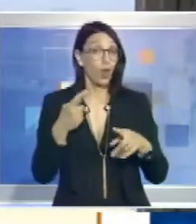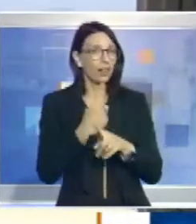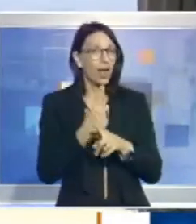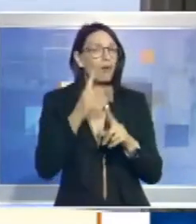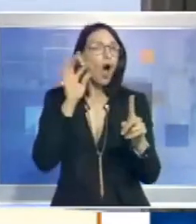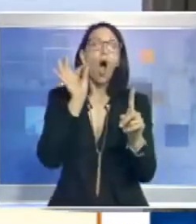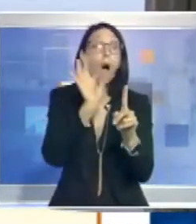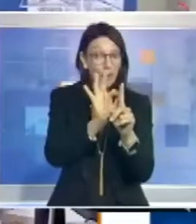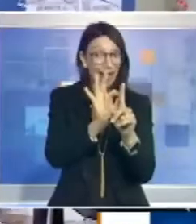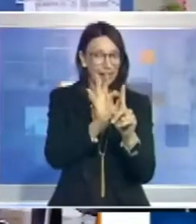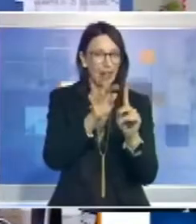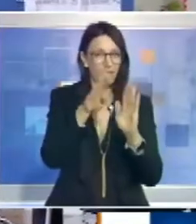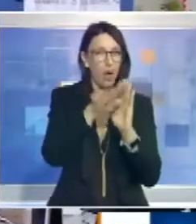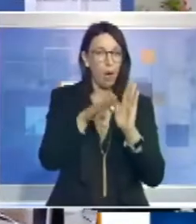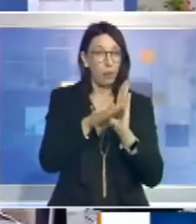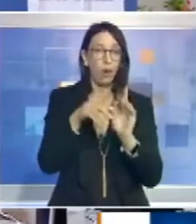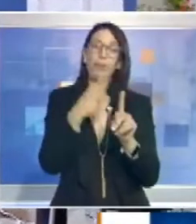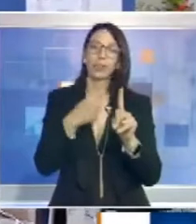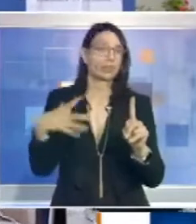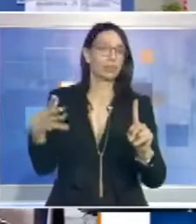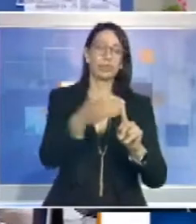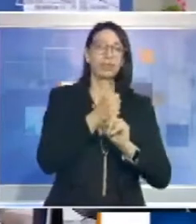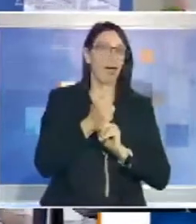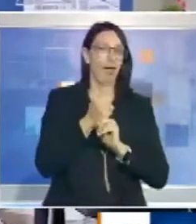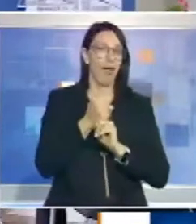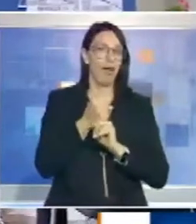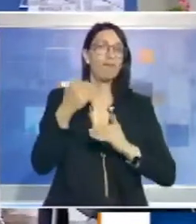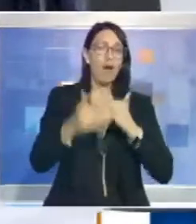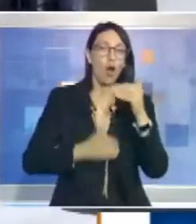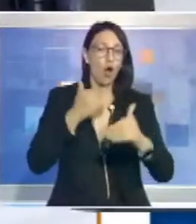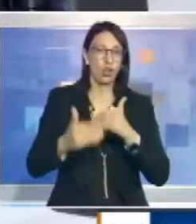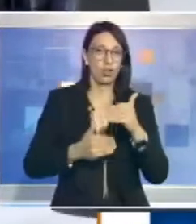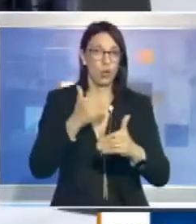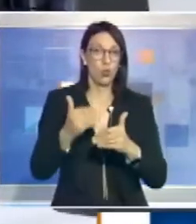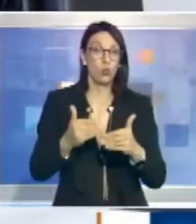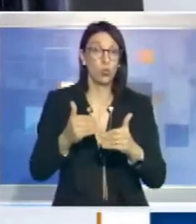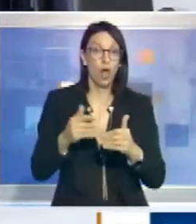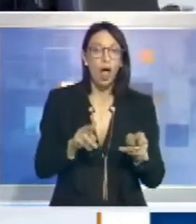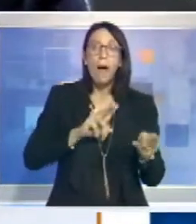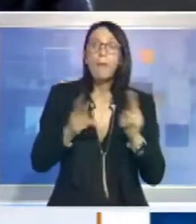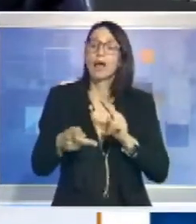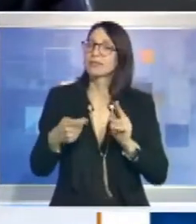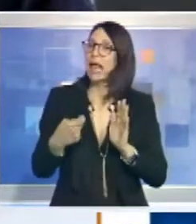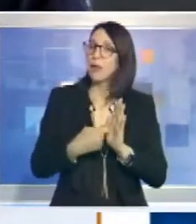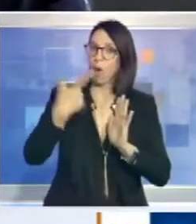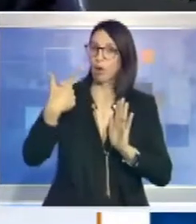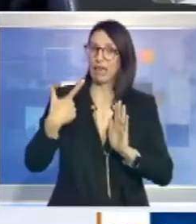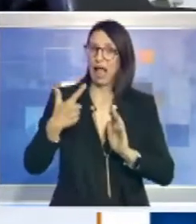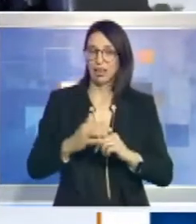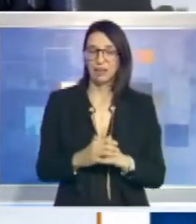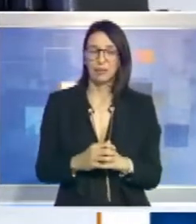gli obiettivi che ci si pone vengano perseguiti e conseguiti. Questo è un passaggio fondamentale.